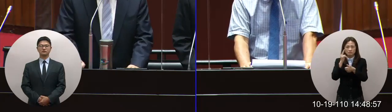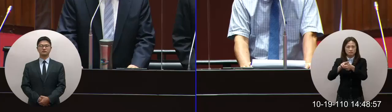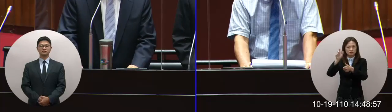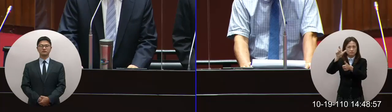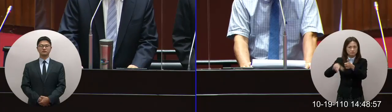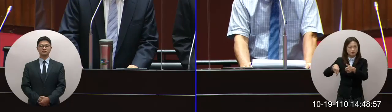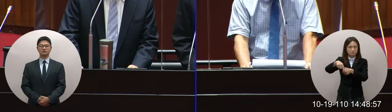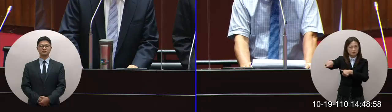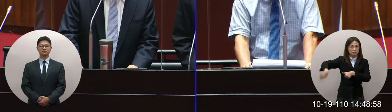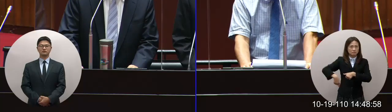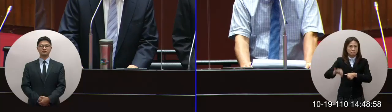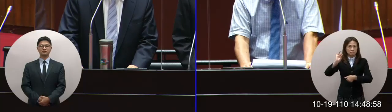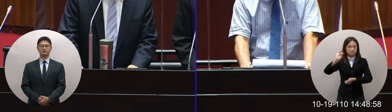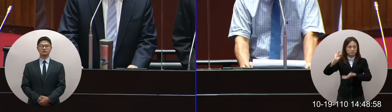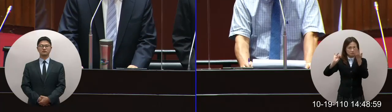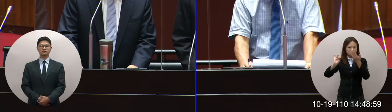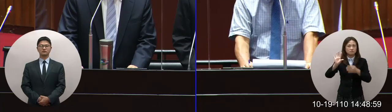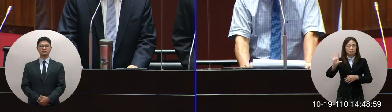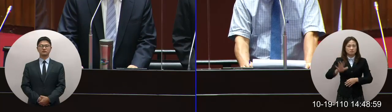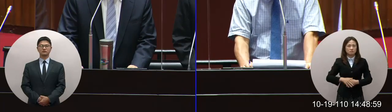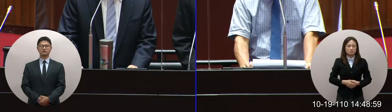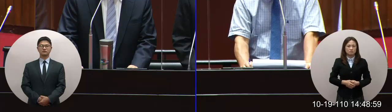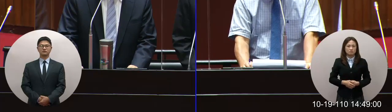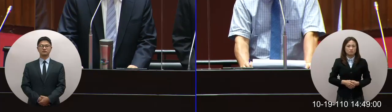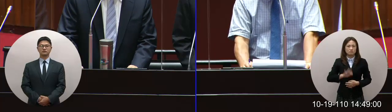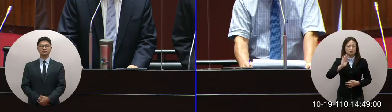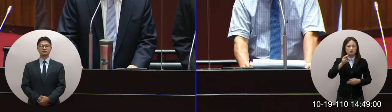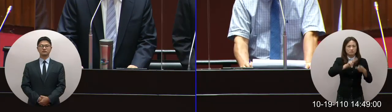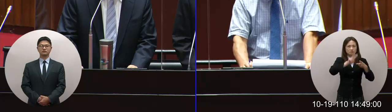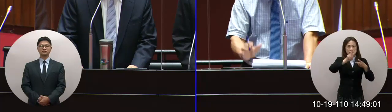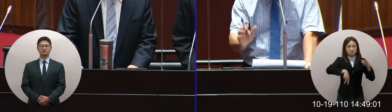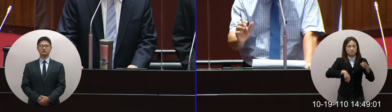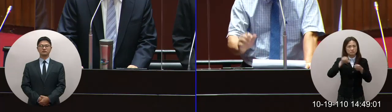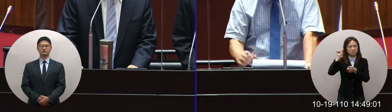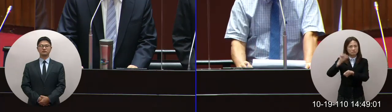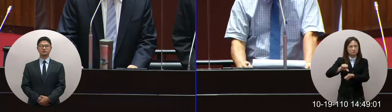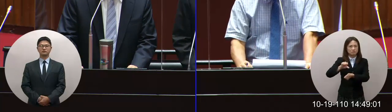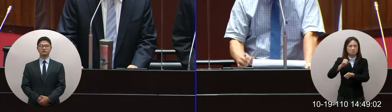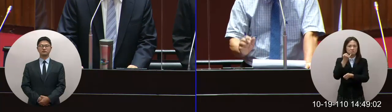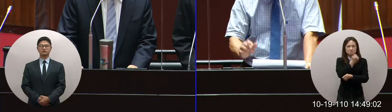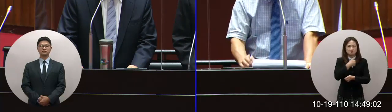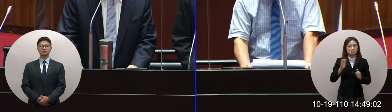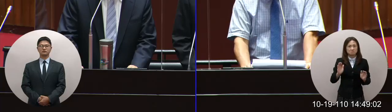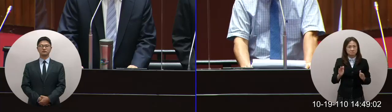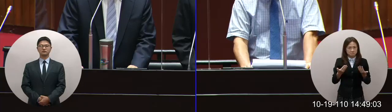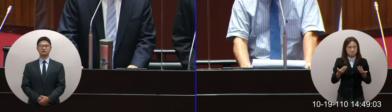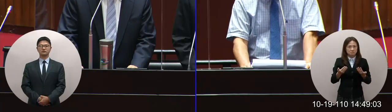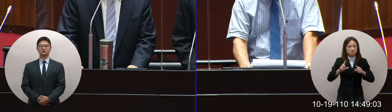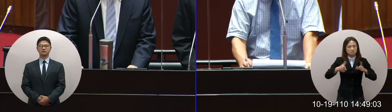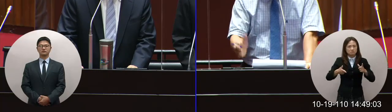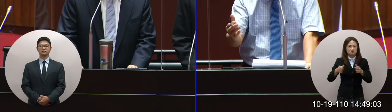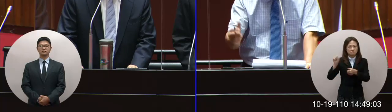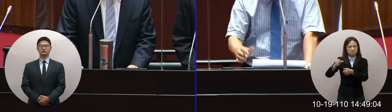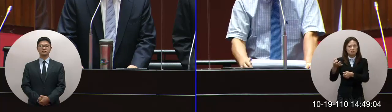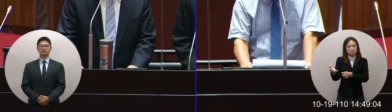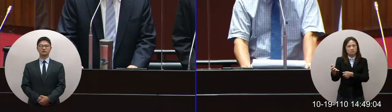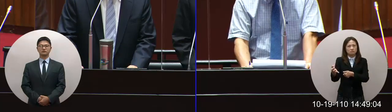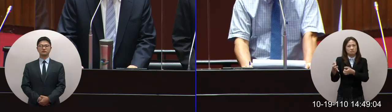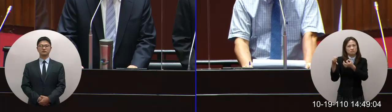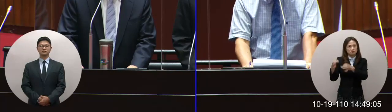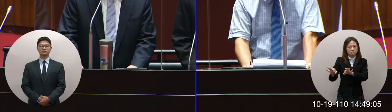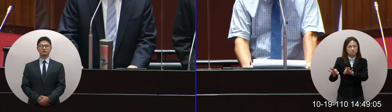人以上，现行法定的刑度啊，可能也只有判罚金而已啦，就没